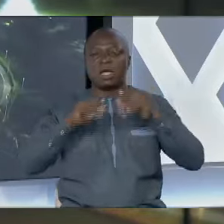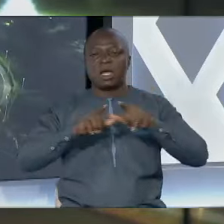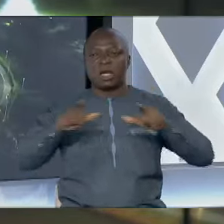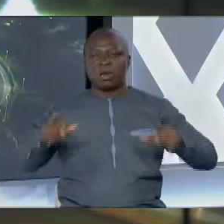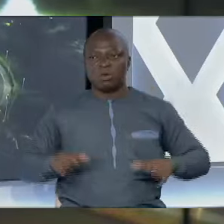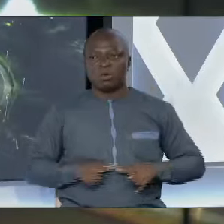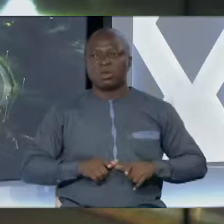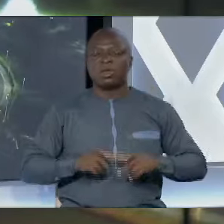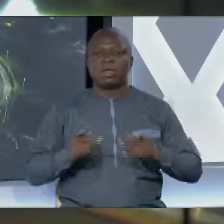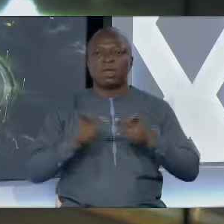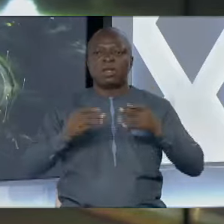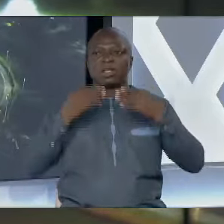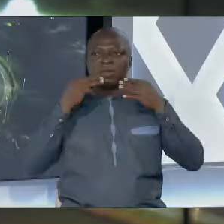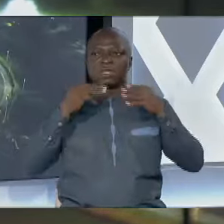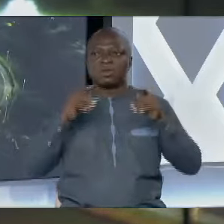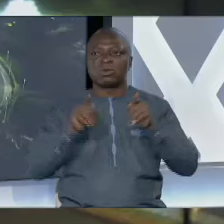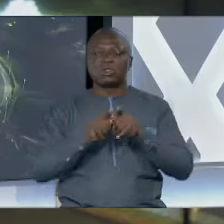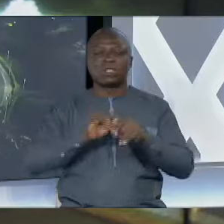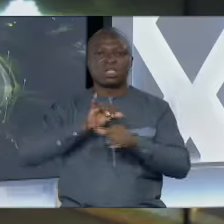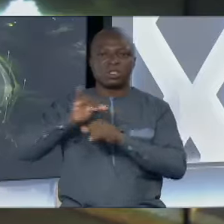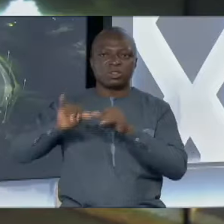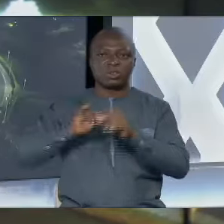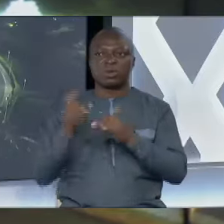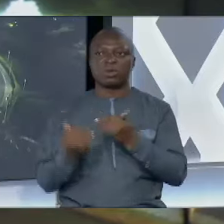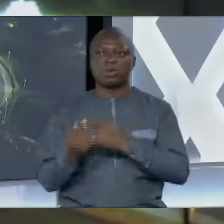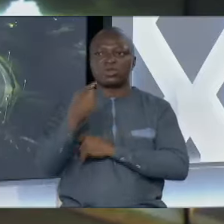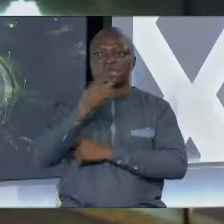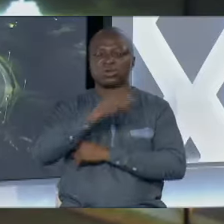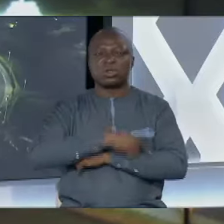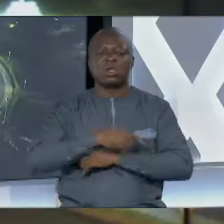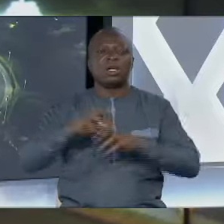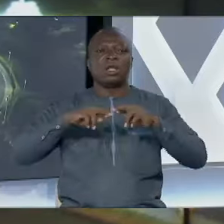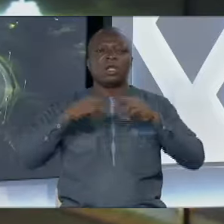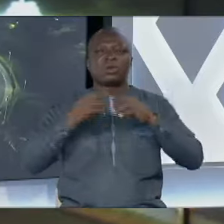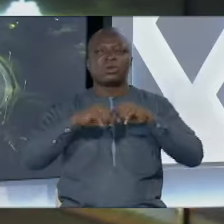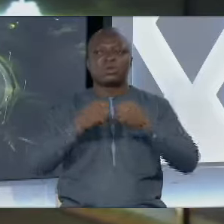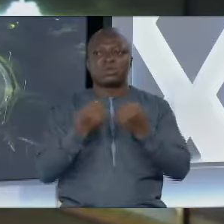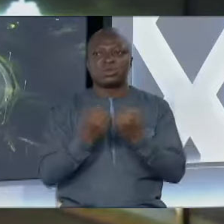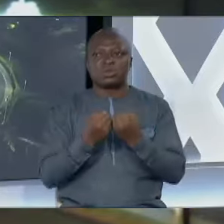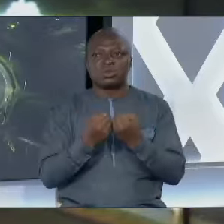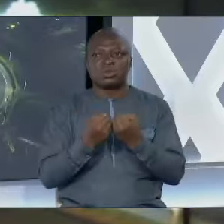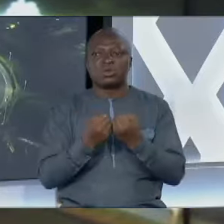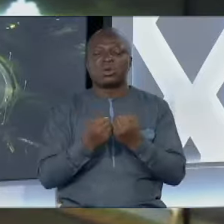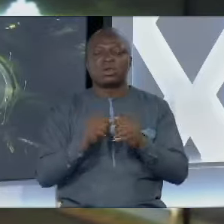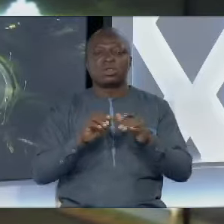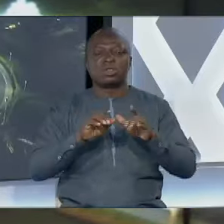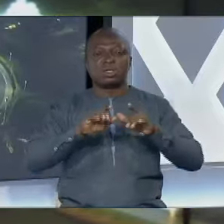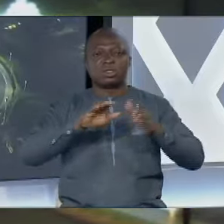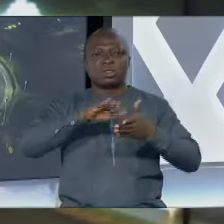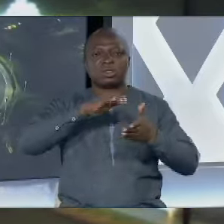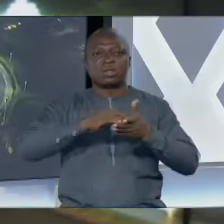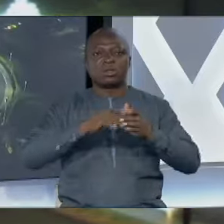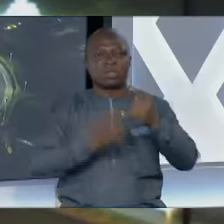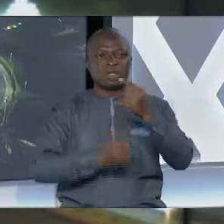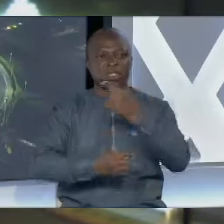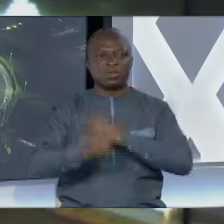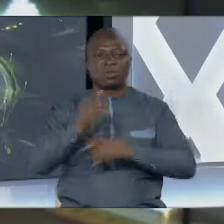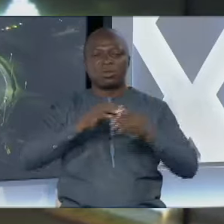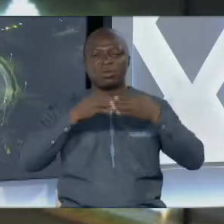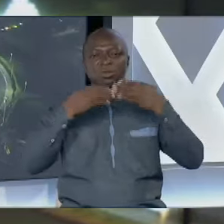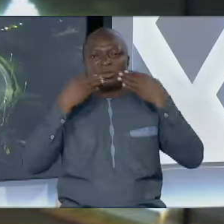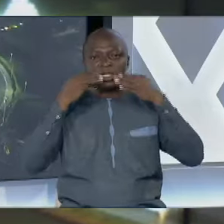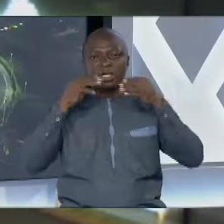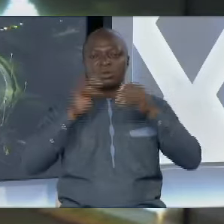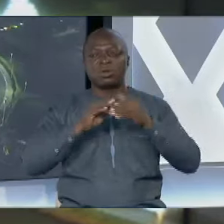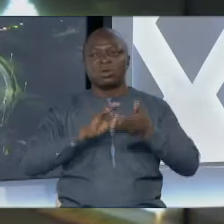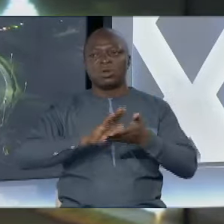place des messages haineux qui y circulent aujourd'hui. Les réseaux sociaux, canaux de transmission de messages de tolérance, c'est